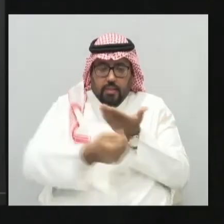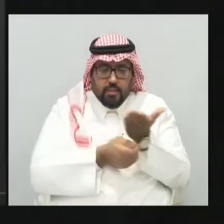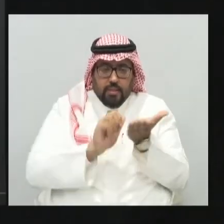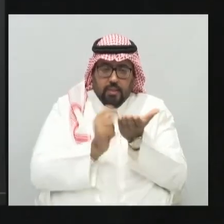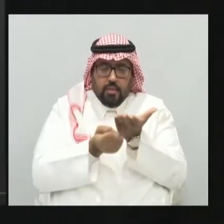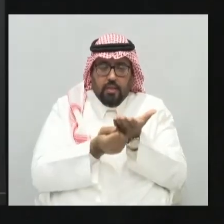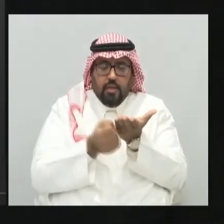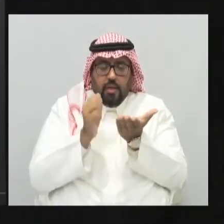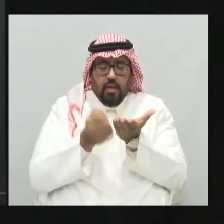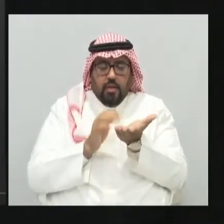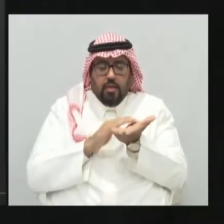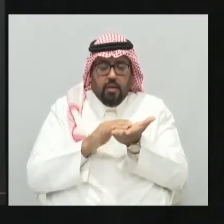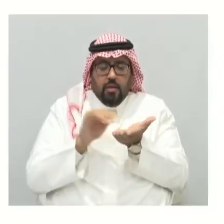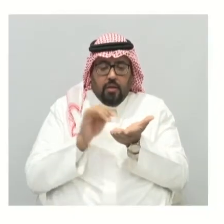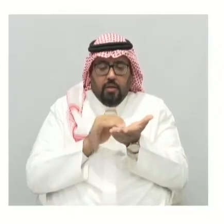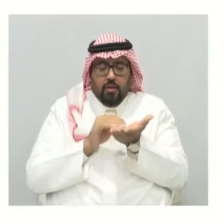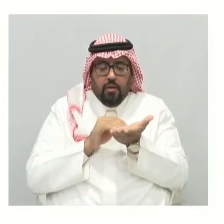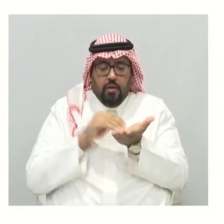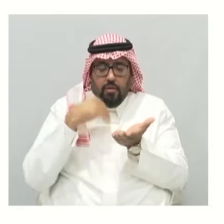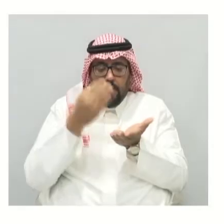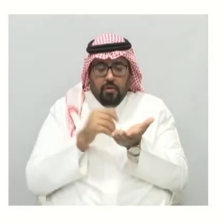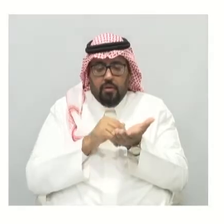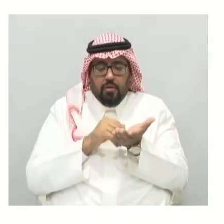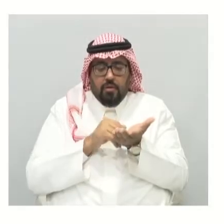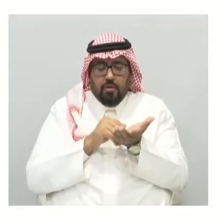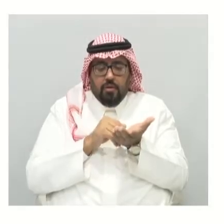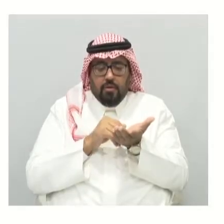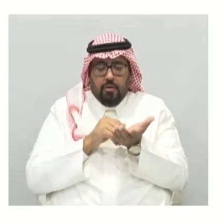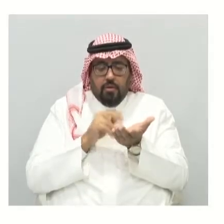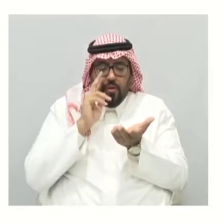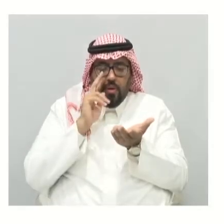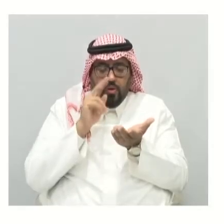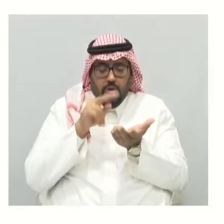حاطين عليه بلاستيك مشمع بعد كذا ولاحظ